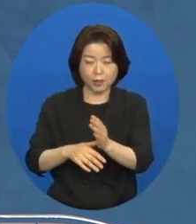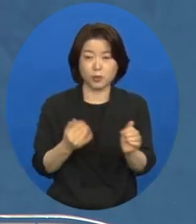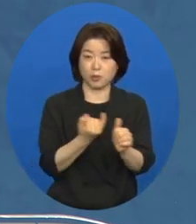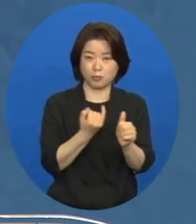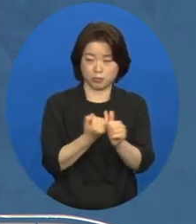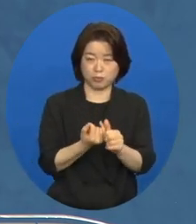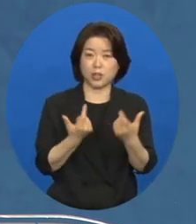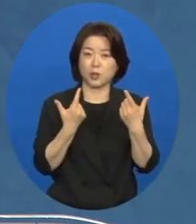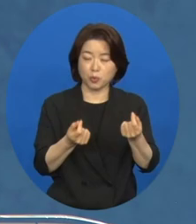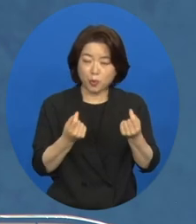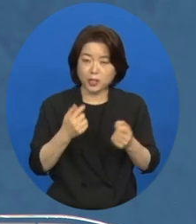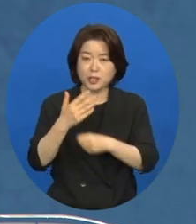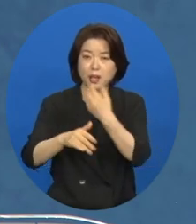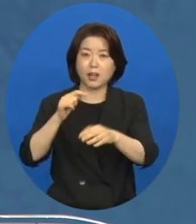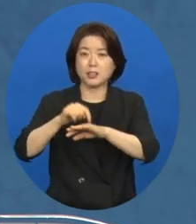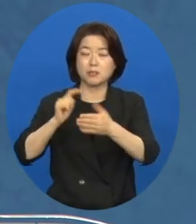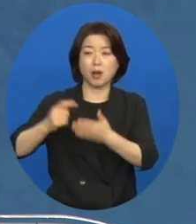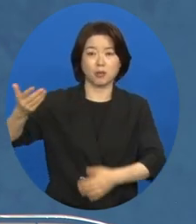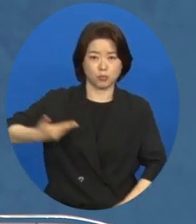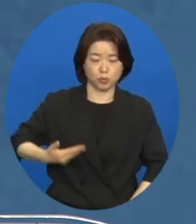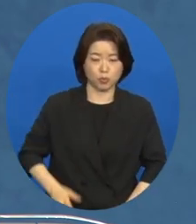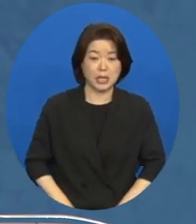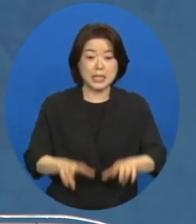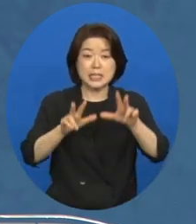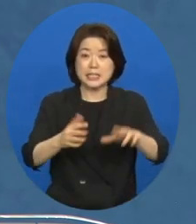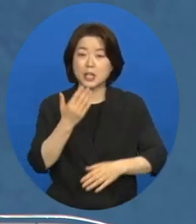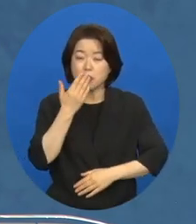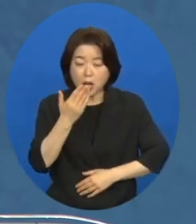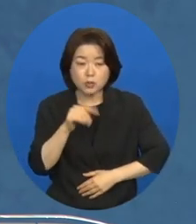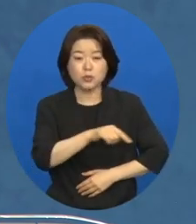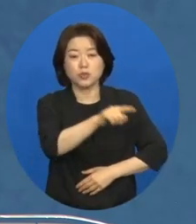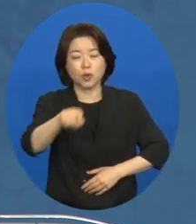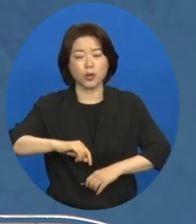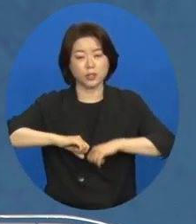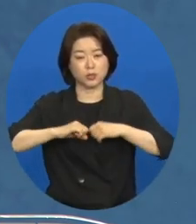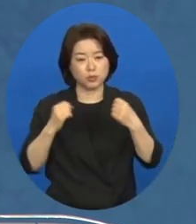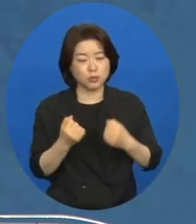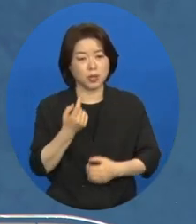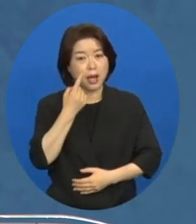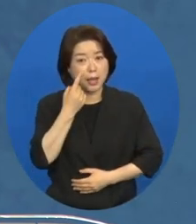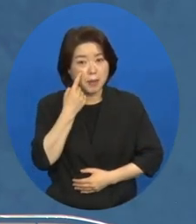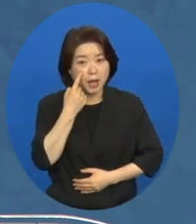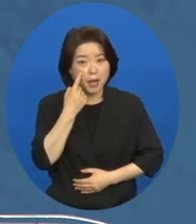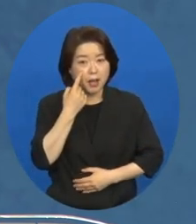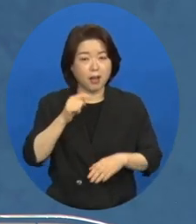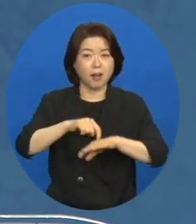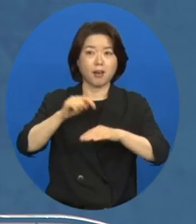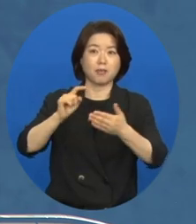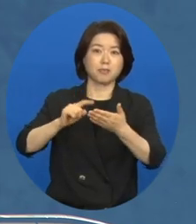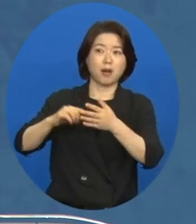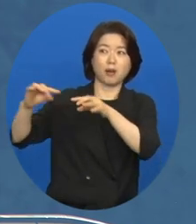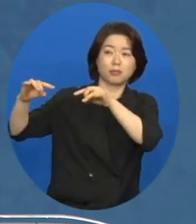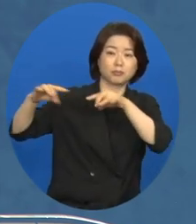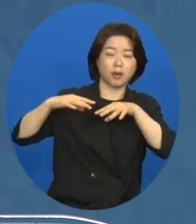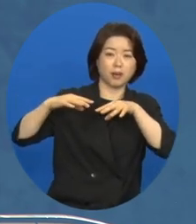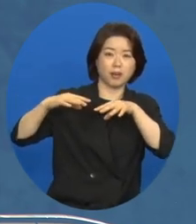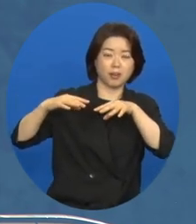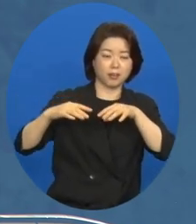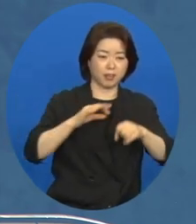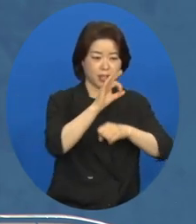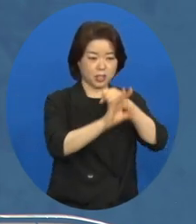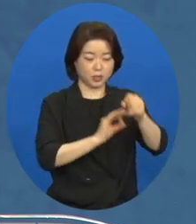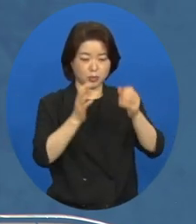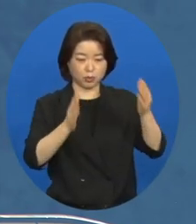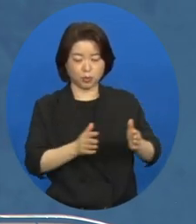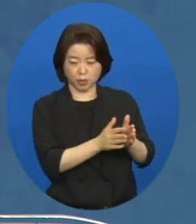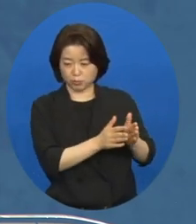하나님께서 마음을 주시기를 지금 할 수 있는 너희들의 순종을 해라. 그런 마음을 지난 10년간 기도하면서